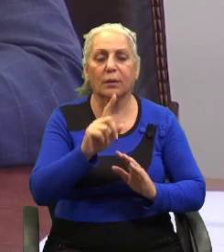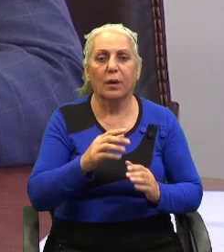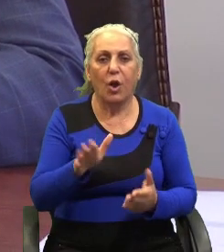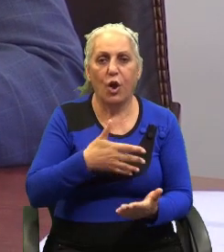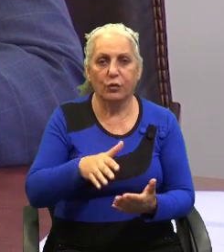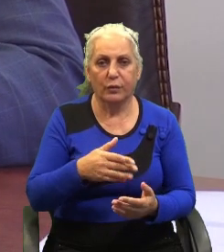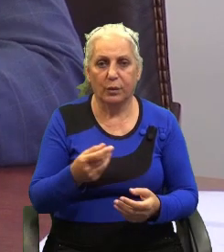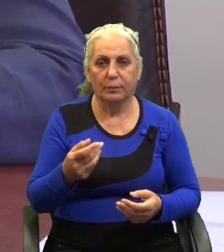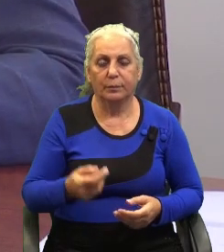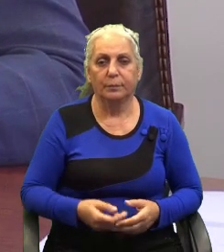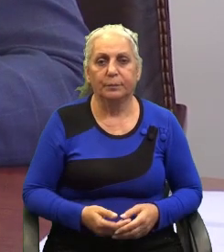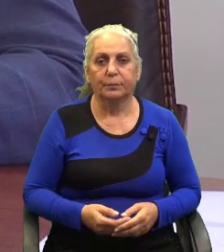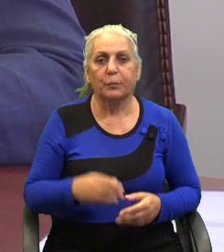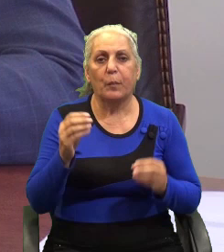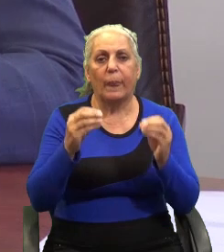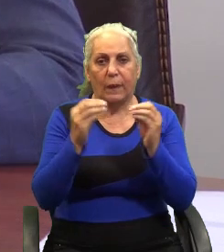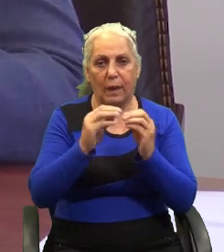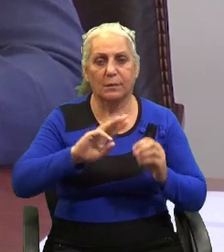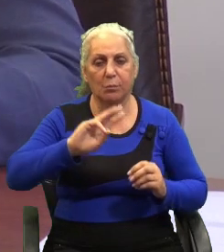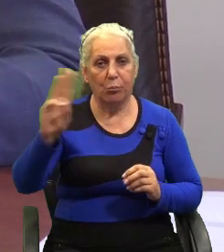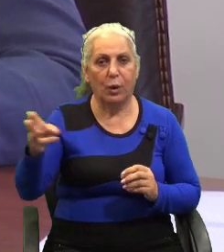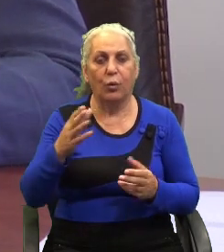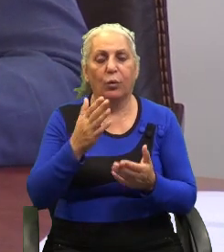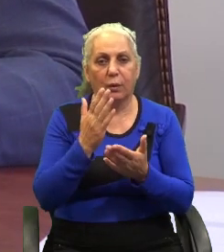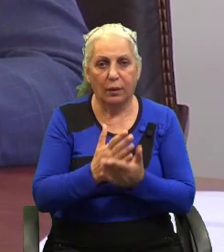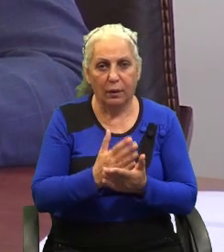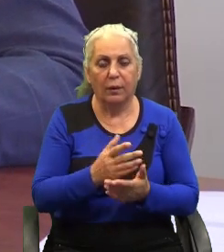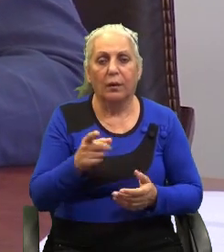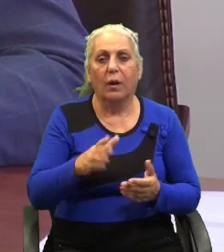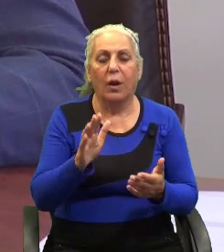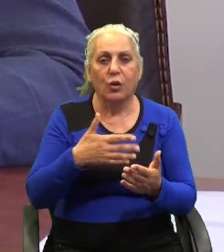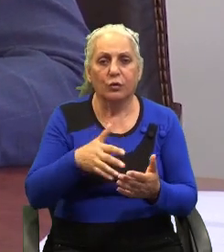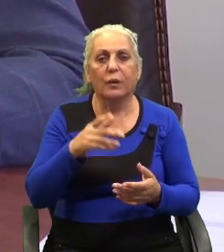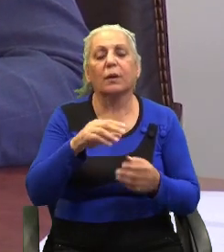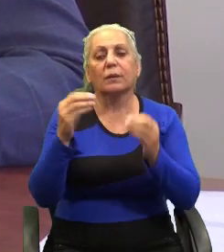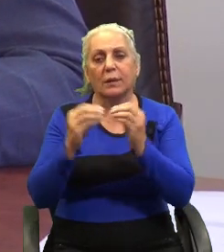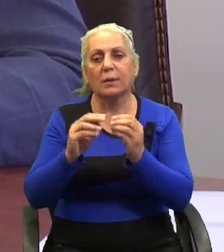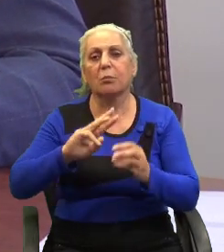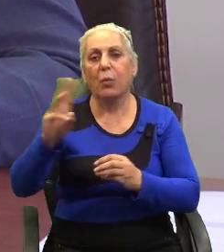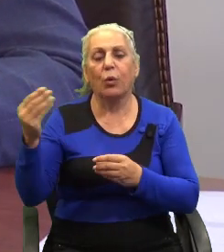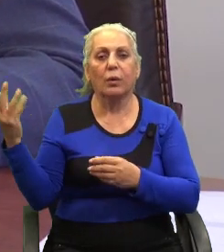մեր համայնքի ներդրումը 10 միլիոն է, այսինքն 10 միլիոն էլ տալիս պետությունը